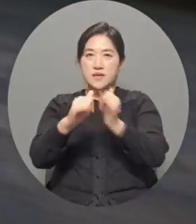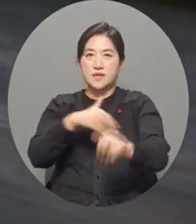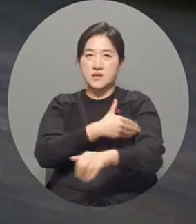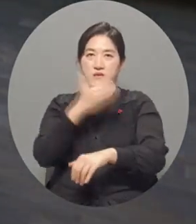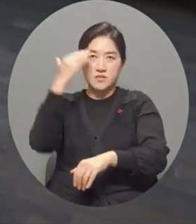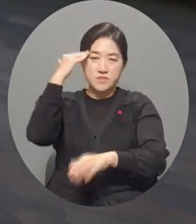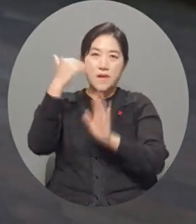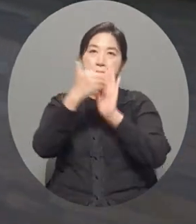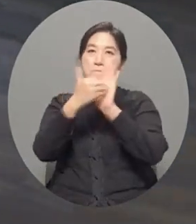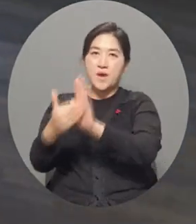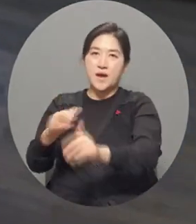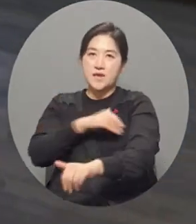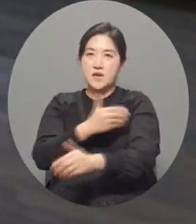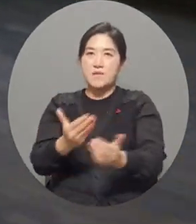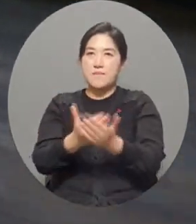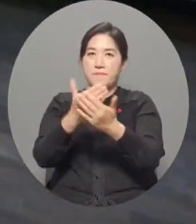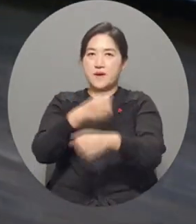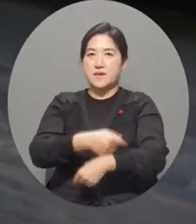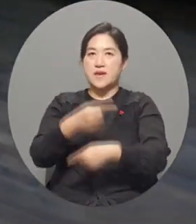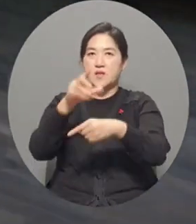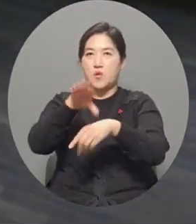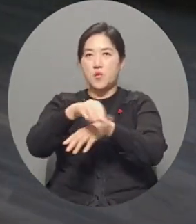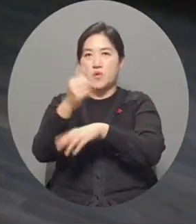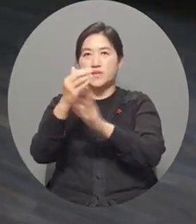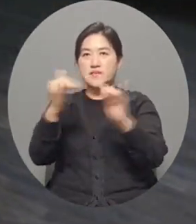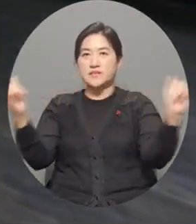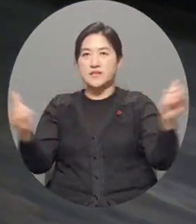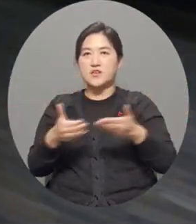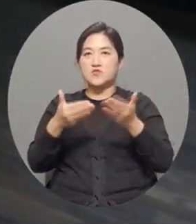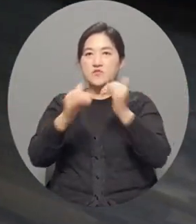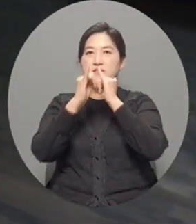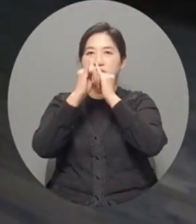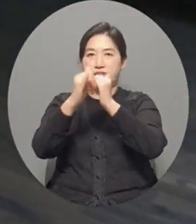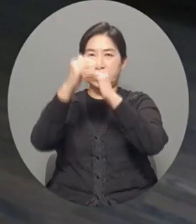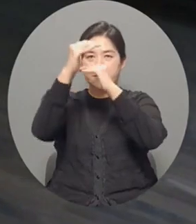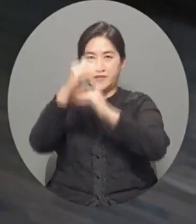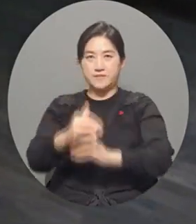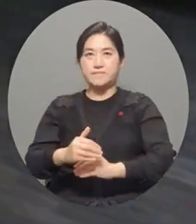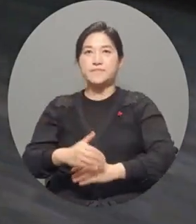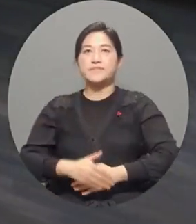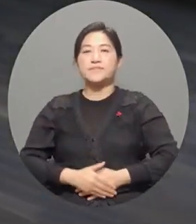인권 침해를 방지하고 인권 신장에 이바지한 언론인들에게 수여되는 상입니다.